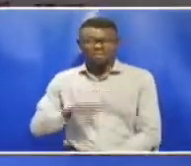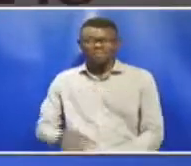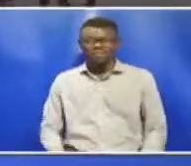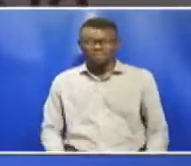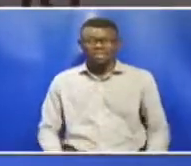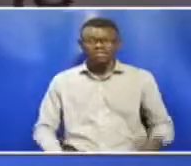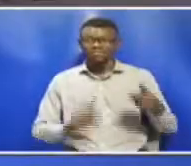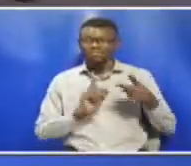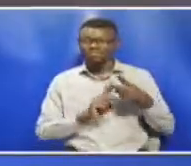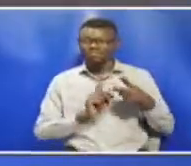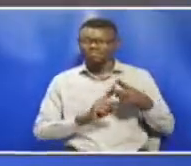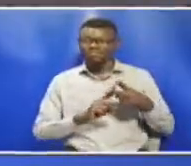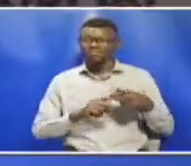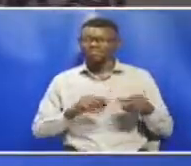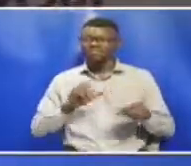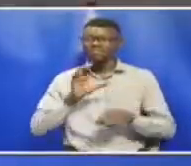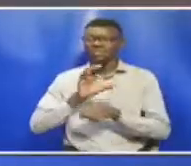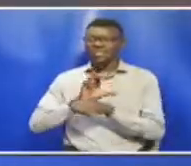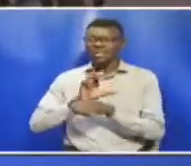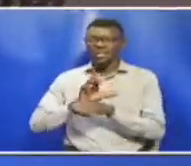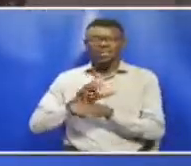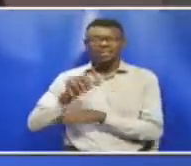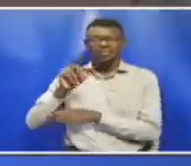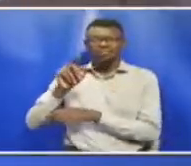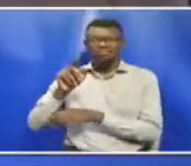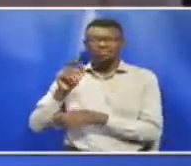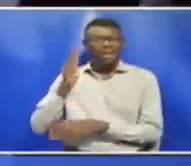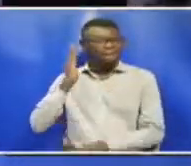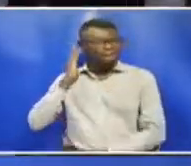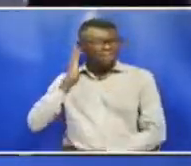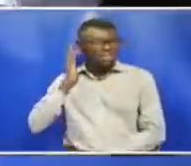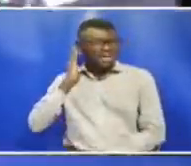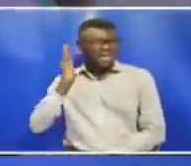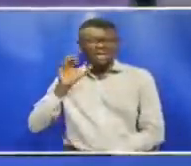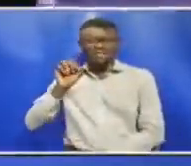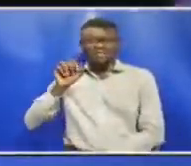la pili likawa kanisa la Mtakatifu Petero na Paulo Kiambu.